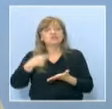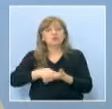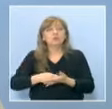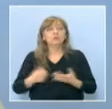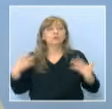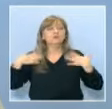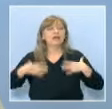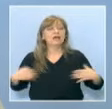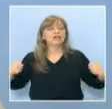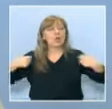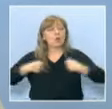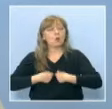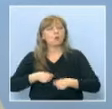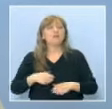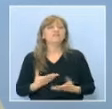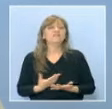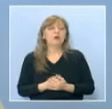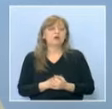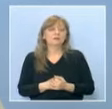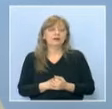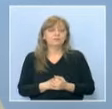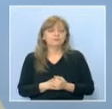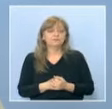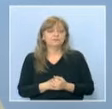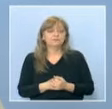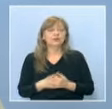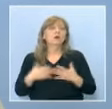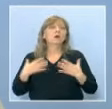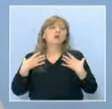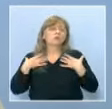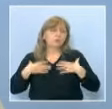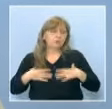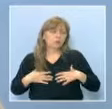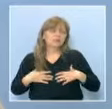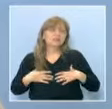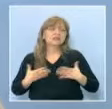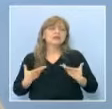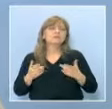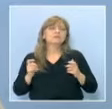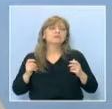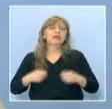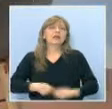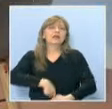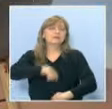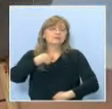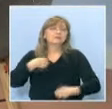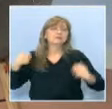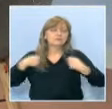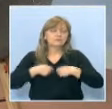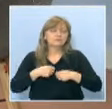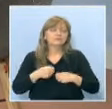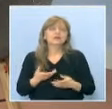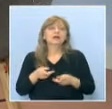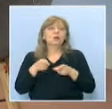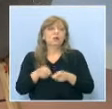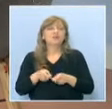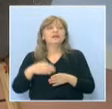униформа, част от която имат нужда. Дали буска, дали свитчър, каквото и да е. Там